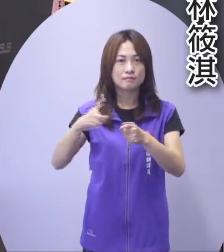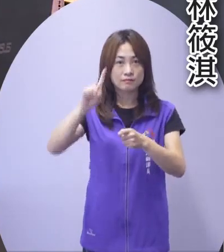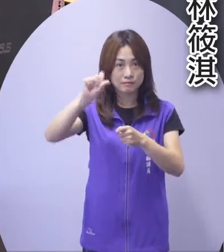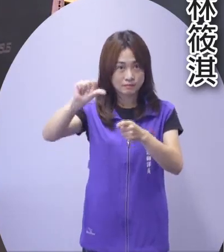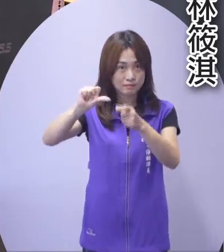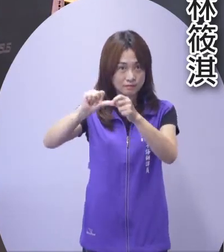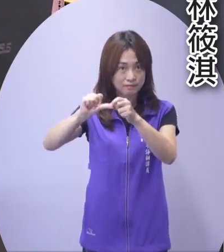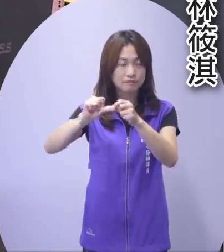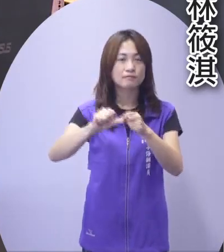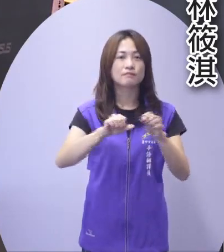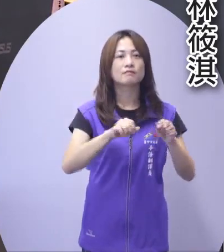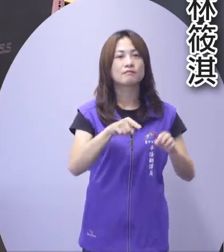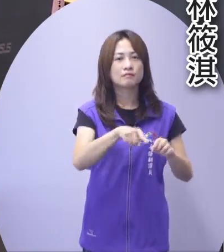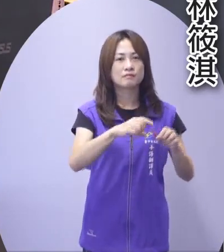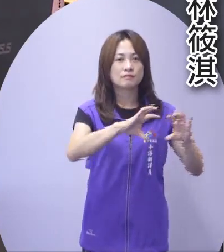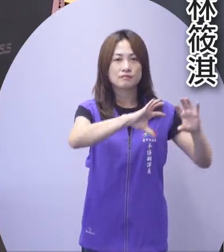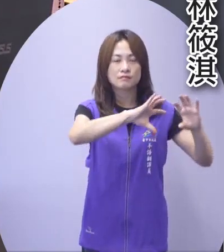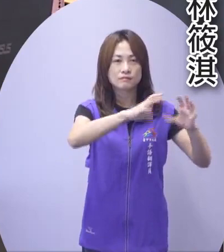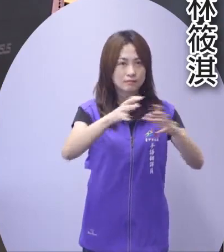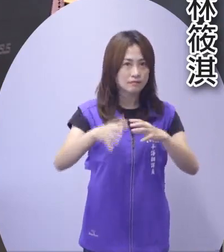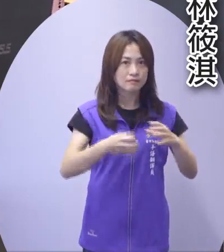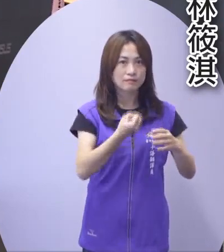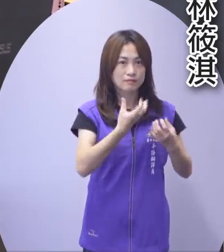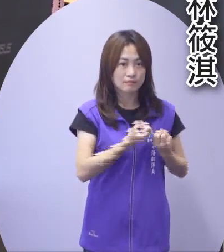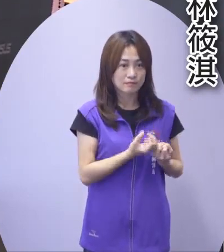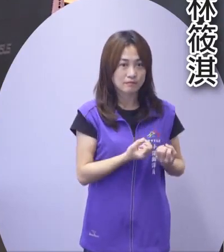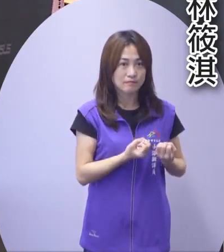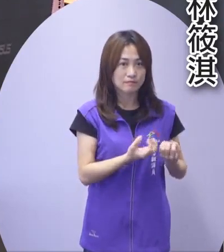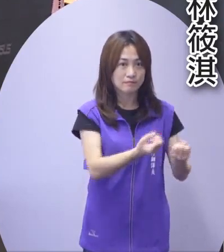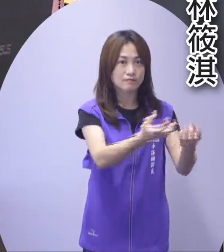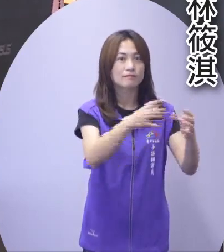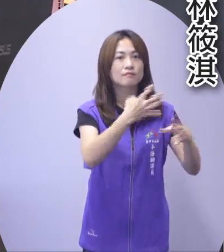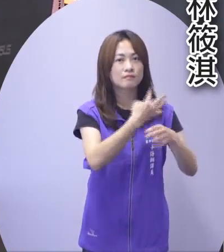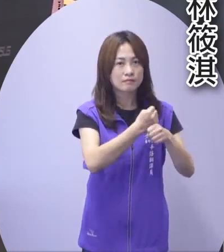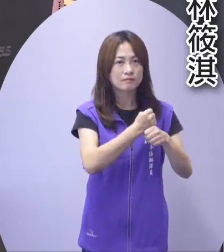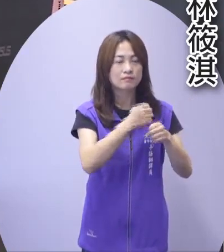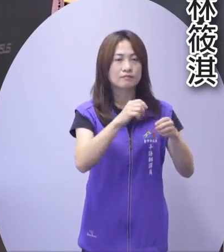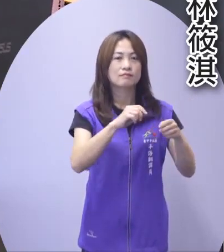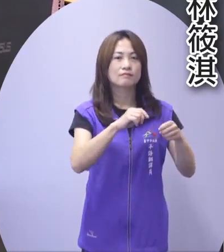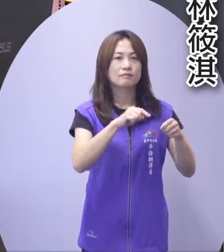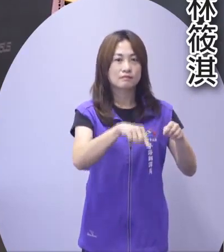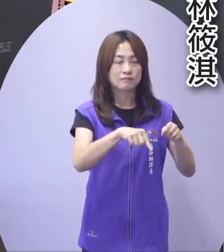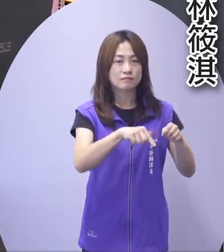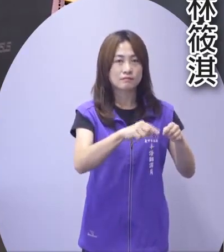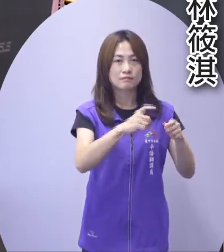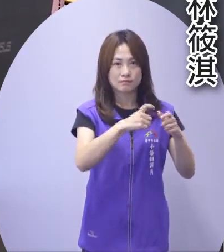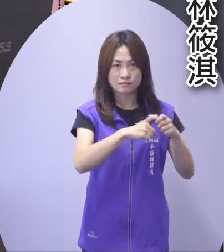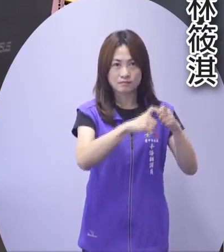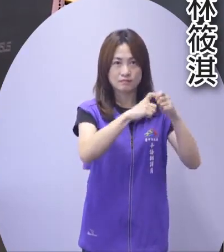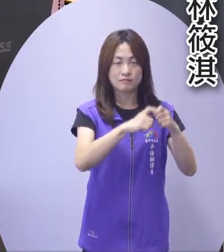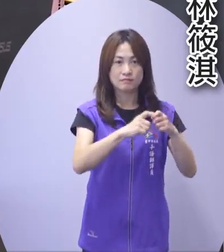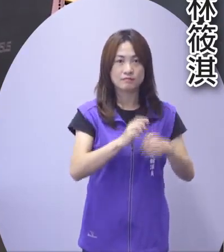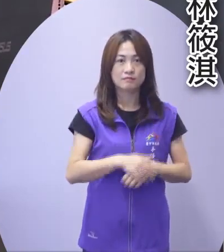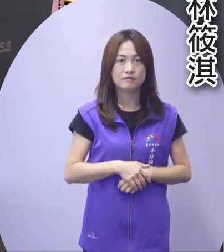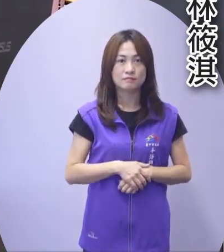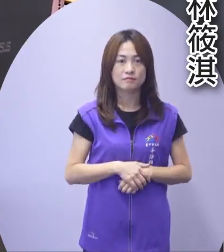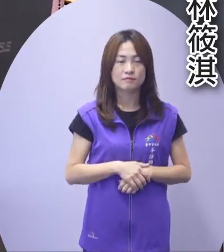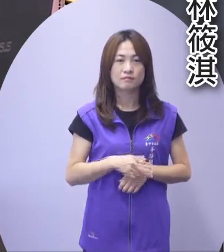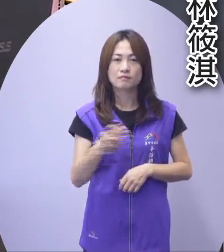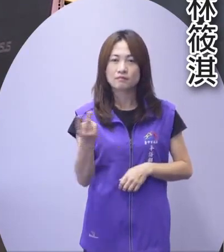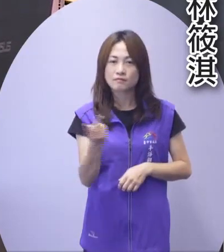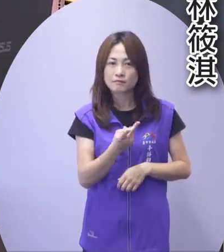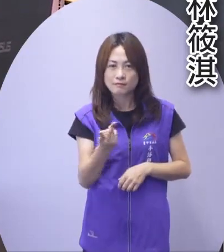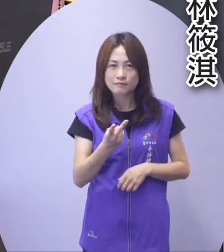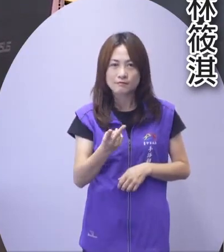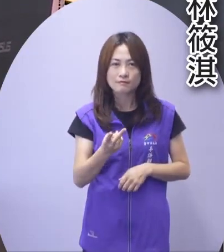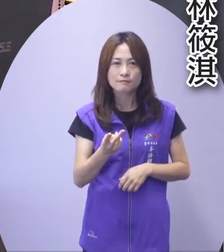今年是第10年，所以今年2020可以说无论是对新社花海或是对我们国际花坛节都是别具意义的一